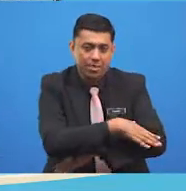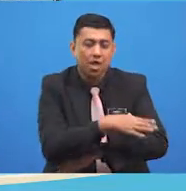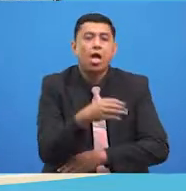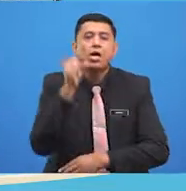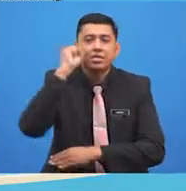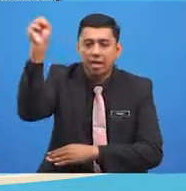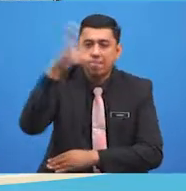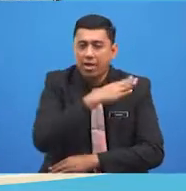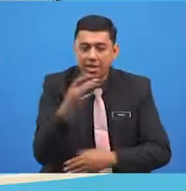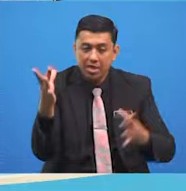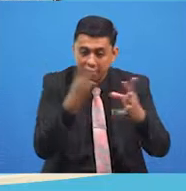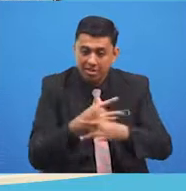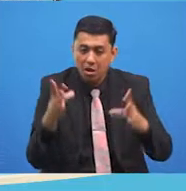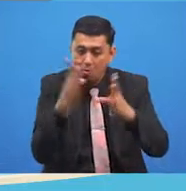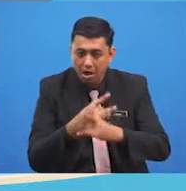dan Sarawak.